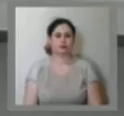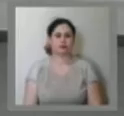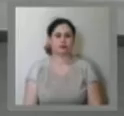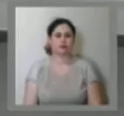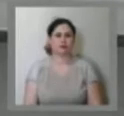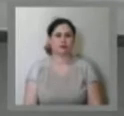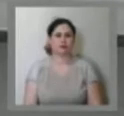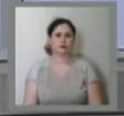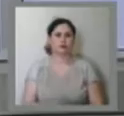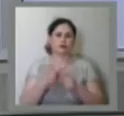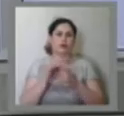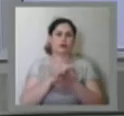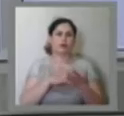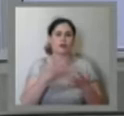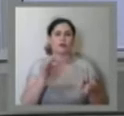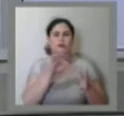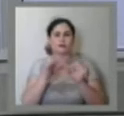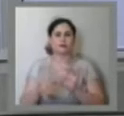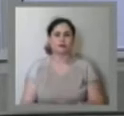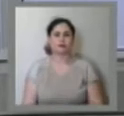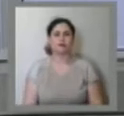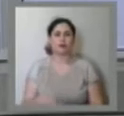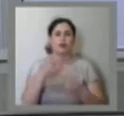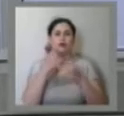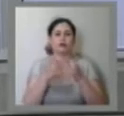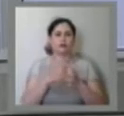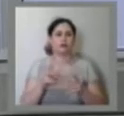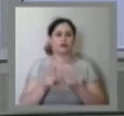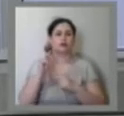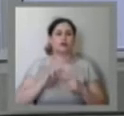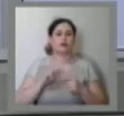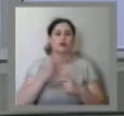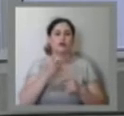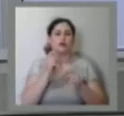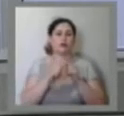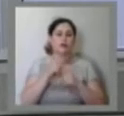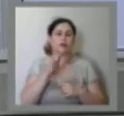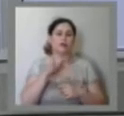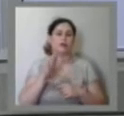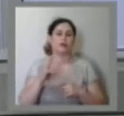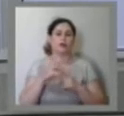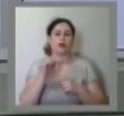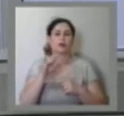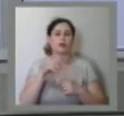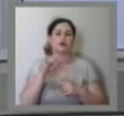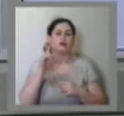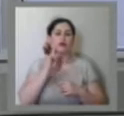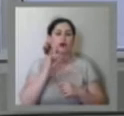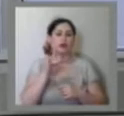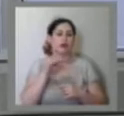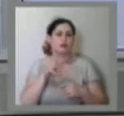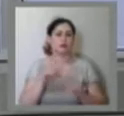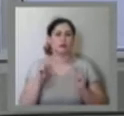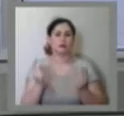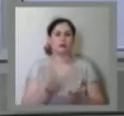Далі про це та інше детальніше. На Херсонщині запрацювали три контрольно-пропускні пункти на адмінмежі з тимчасово окупованим Кримом –